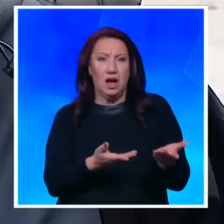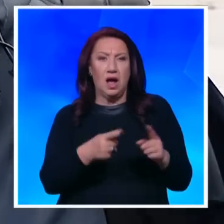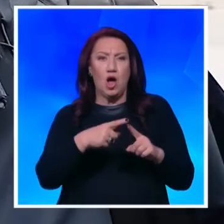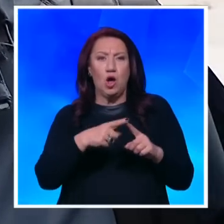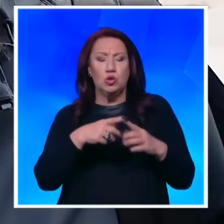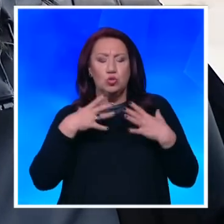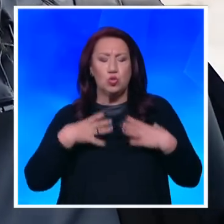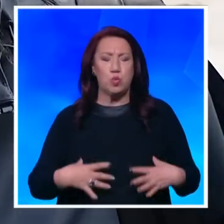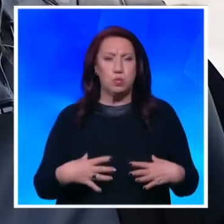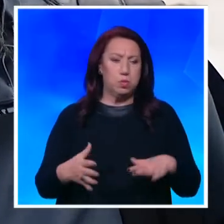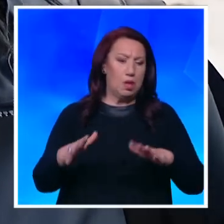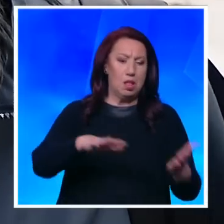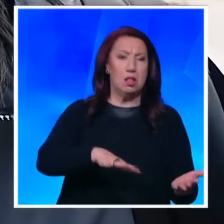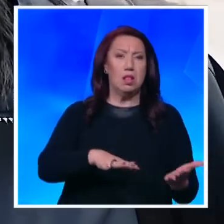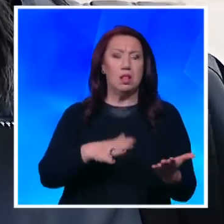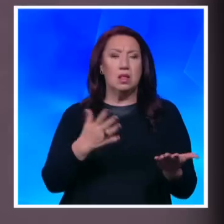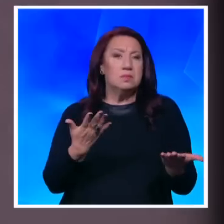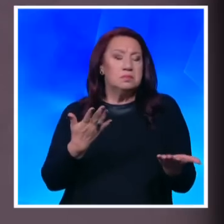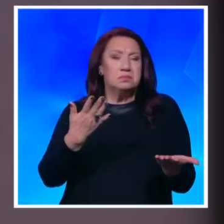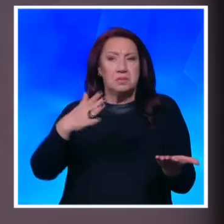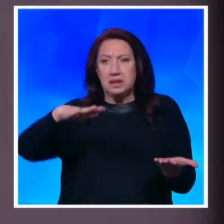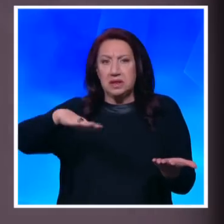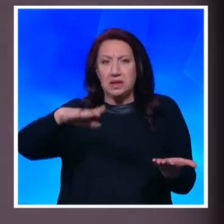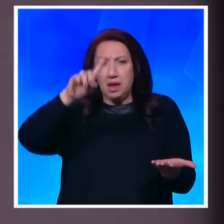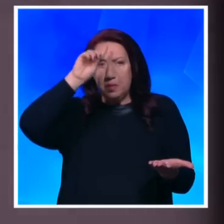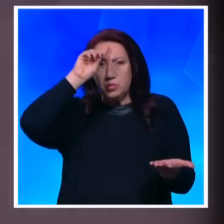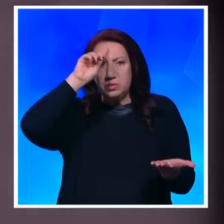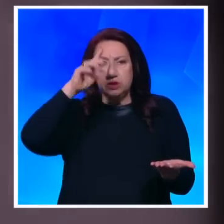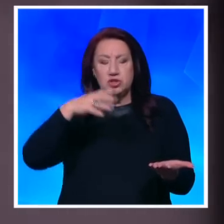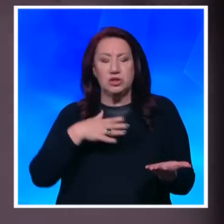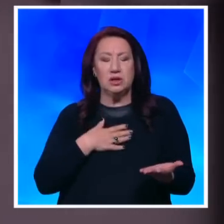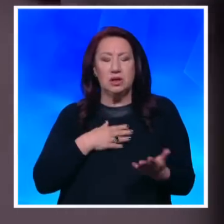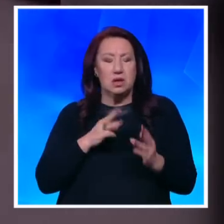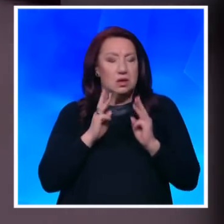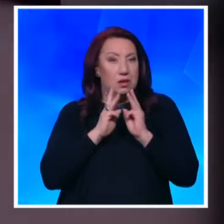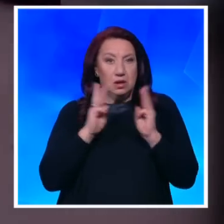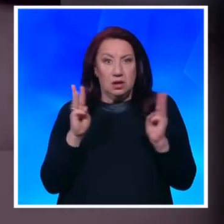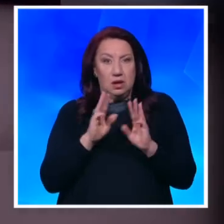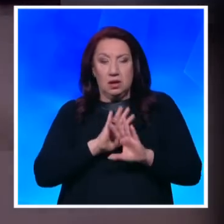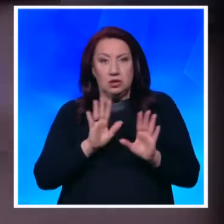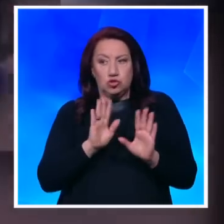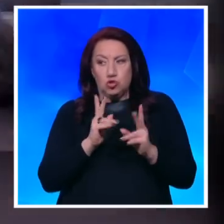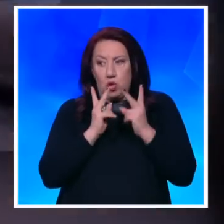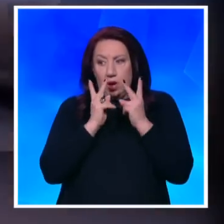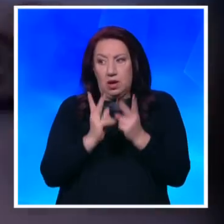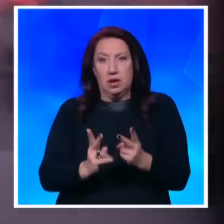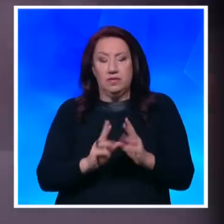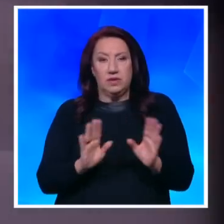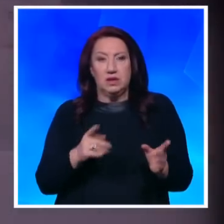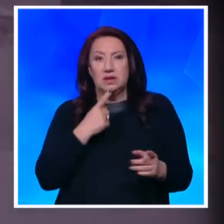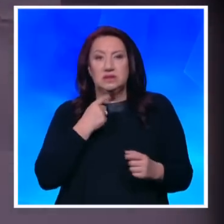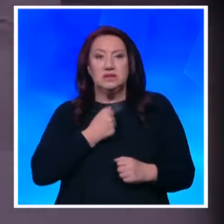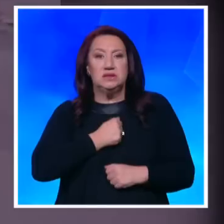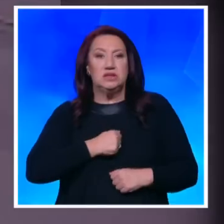труп на дете. В смисъл момиченце най-вероятно. Шока е ужасно голям от това, което сме видели. За